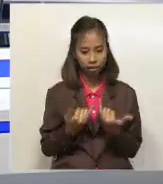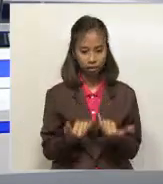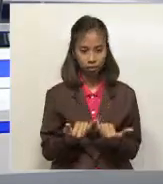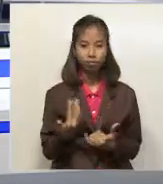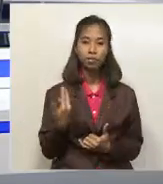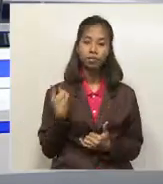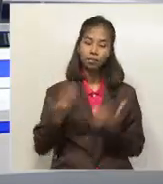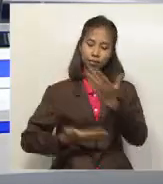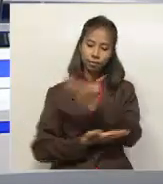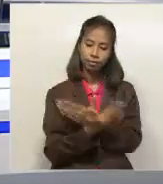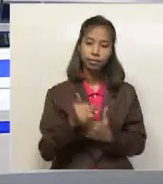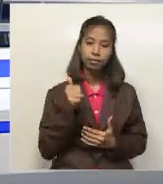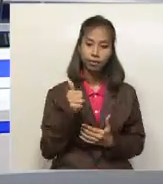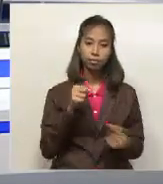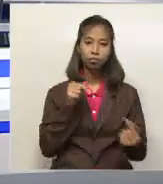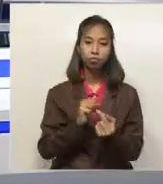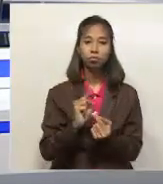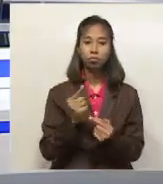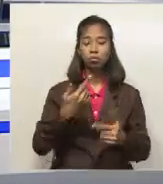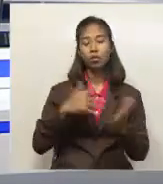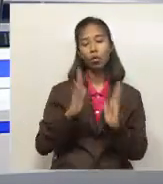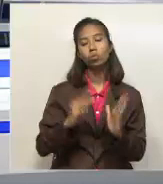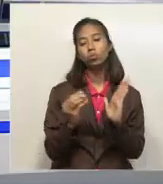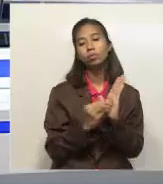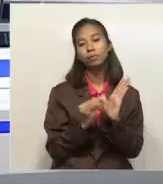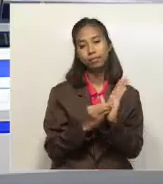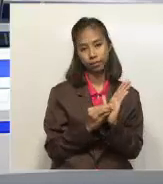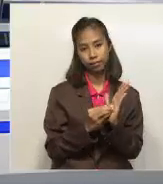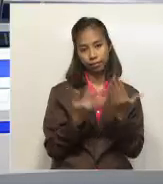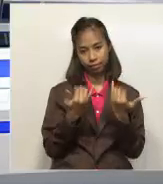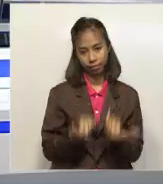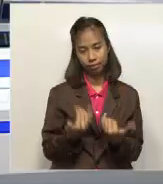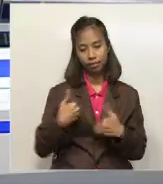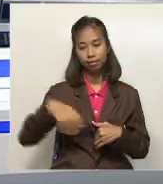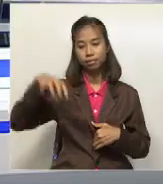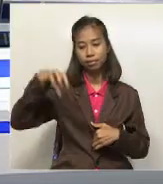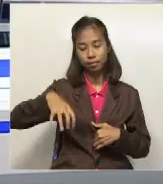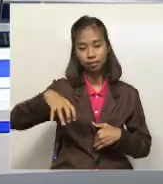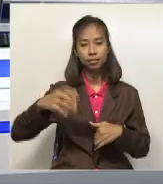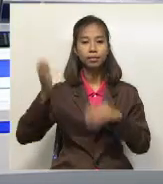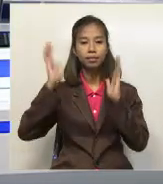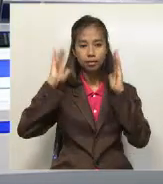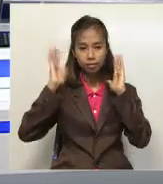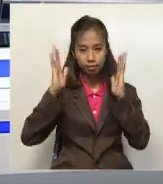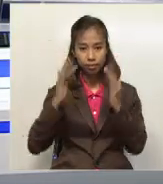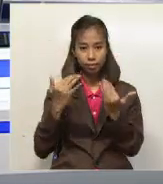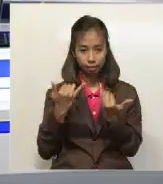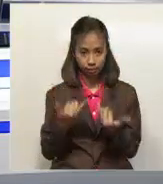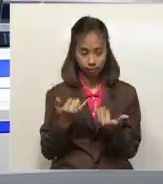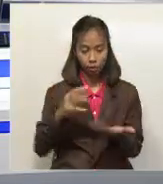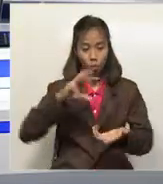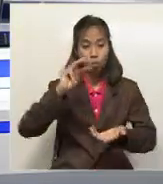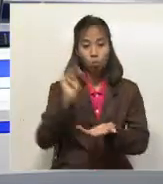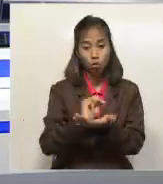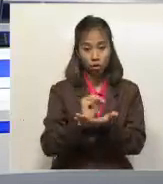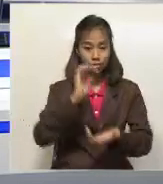ะวันนี้ถือเป็นโอกาสดีนะคะสำหรับคุณผู้ชมที่อยู่ในกรุงเทพมหานครเพราะว่ากรมประชาสัมพันธ์ร่วมกับมูลนิธิกาญจนบาร